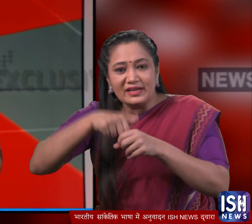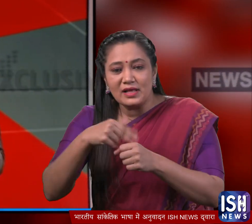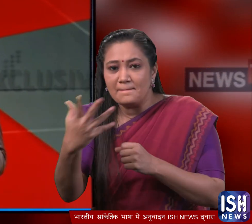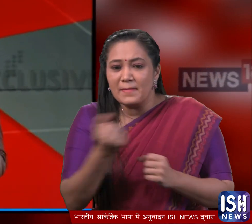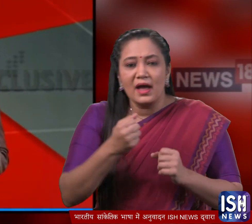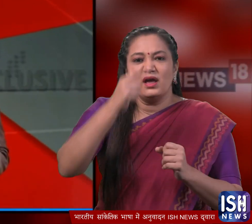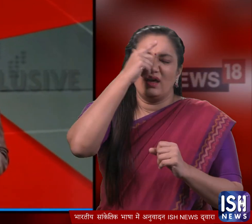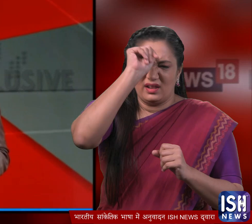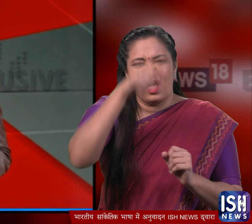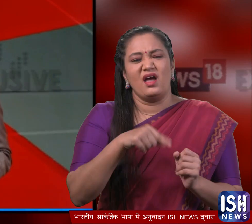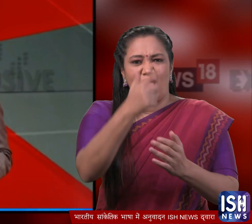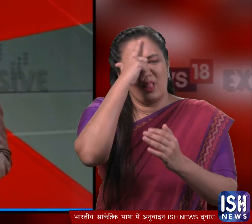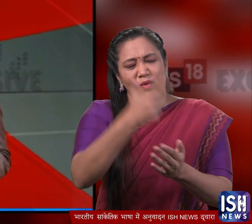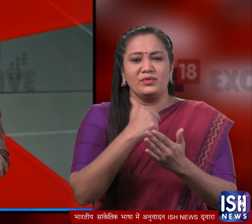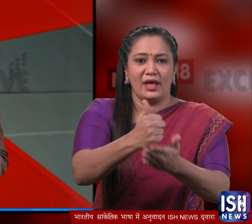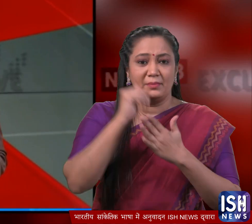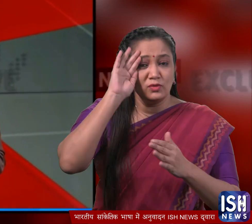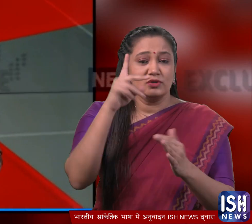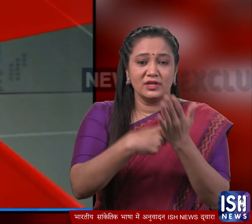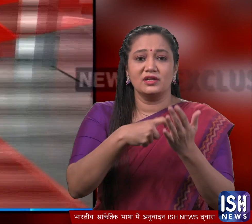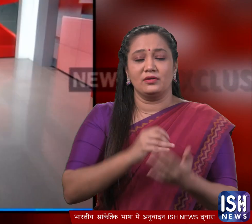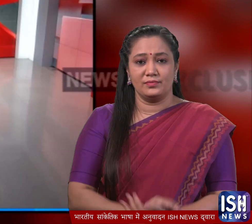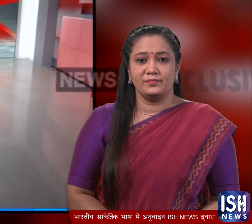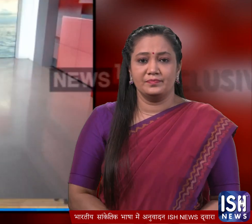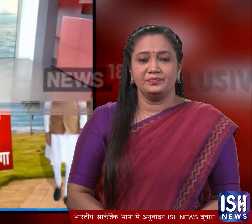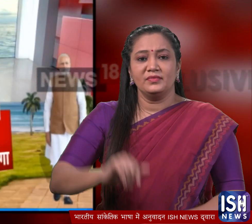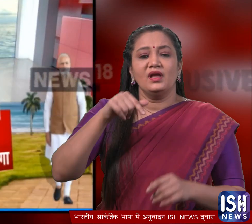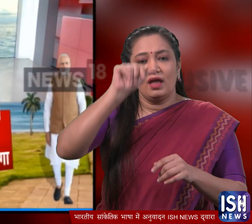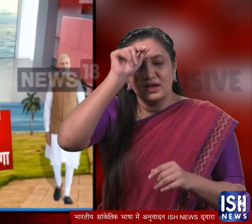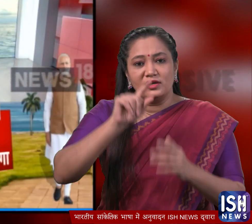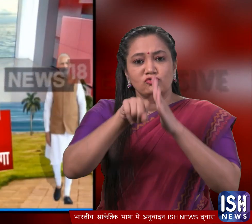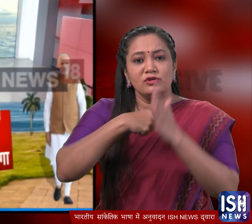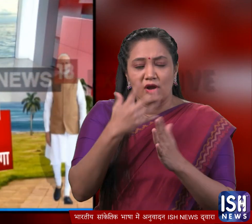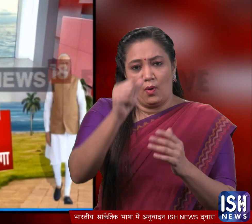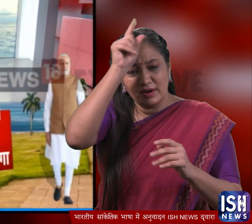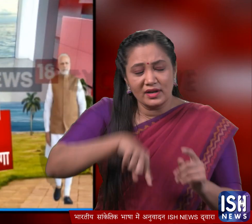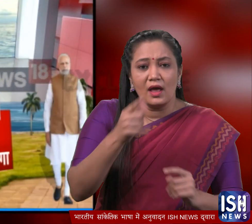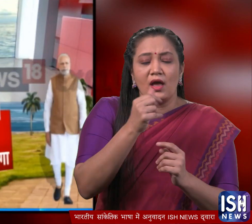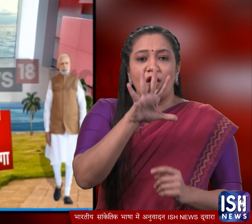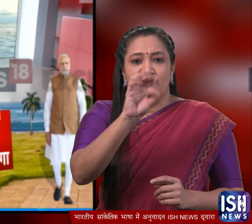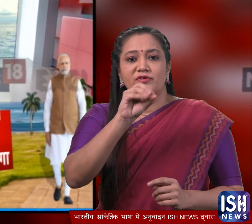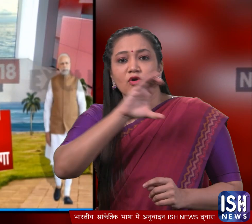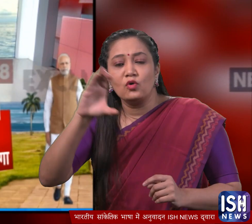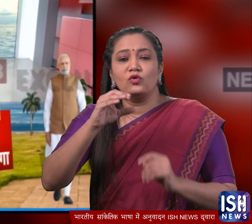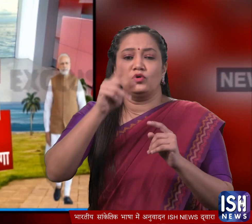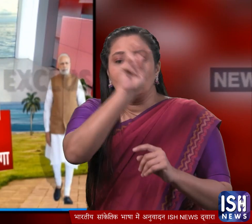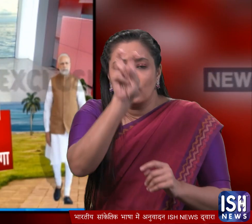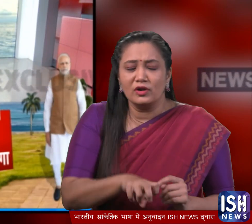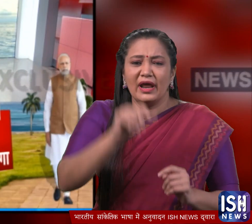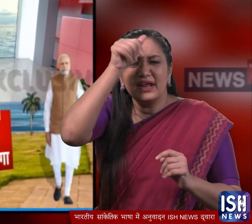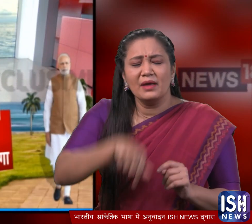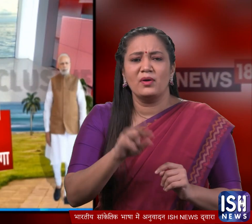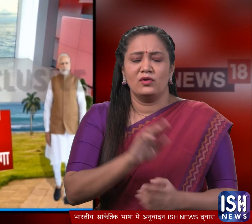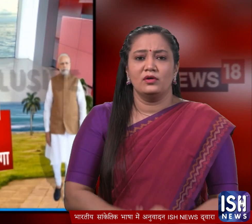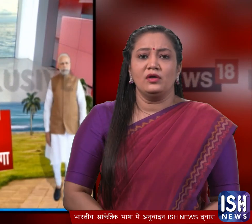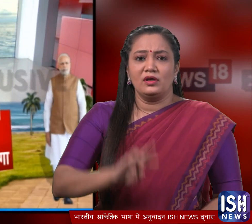के लिए भारत से मदद मांगी। News18.com की रिपोर्ट है कि श्रीलंका ने भारत से तेल खरीदने के लिए $50 करोड़ यानी भारतीय रुपयों में